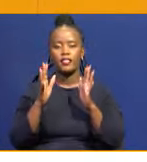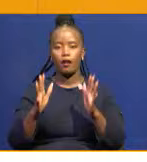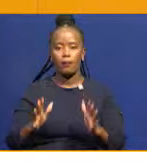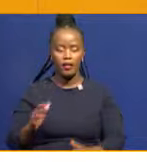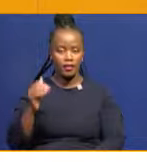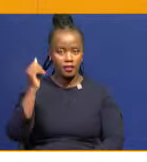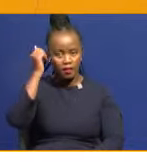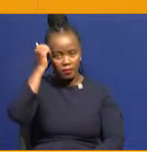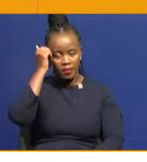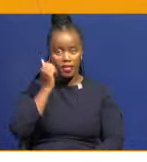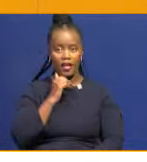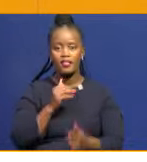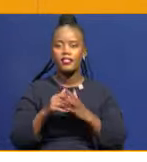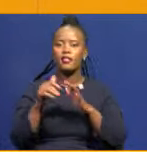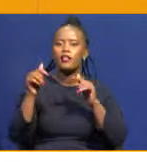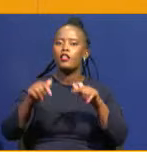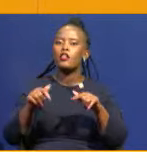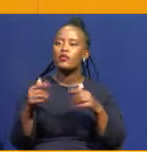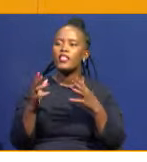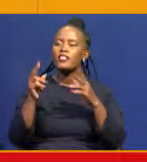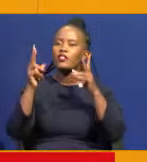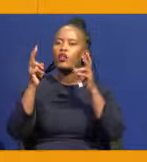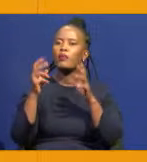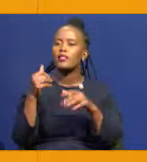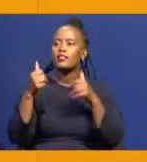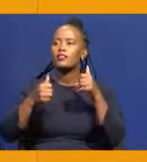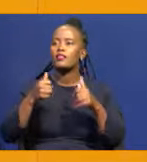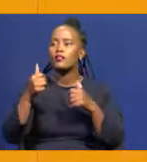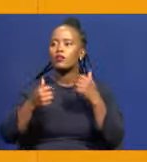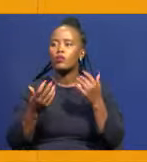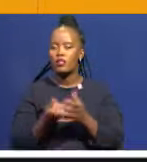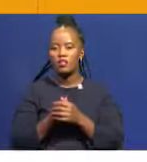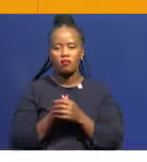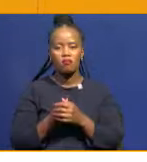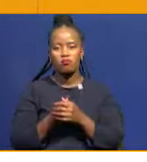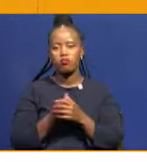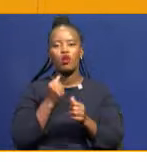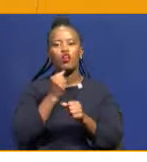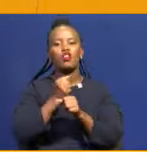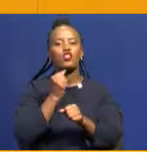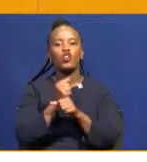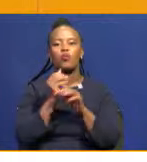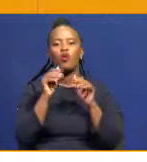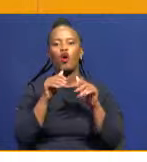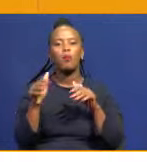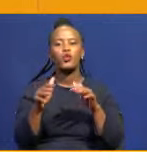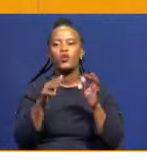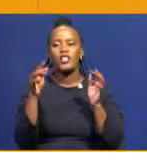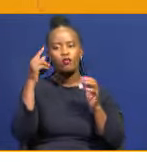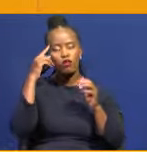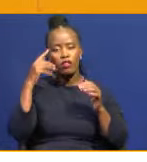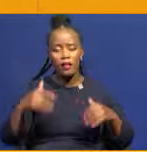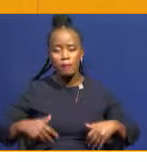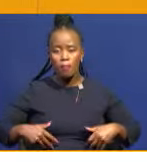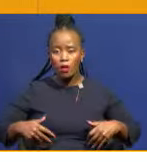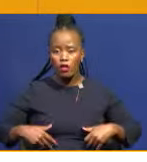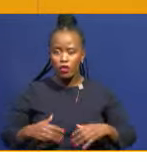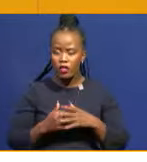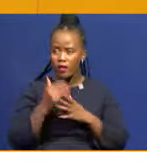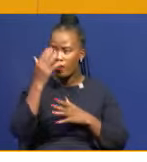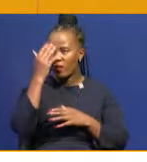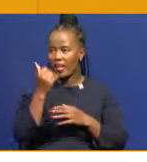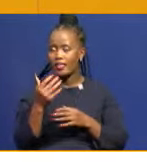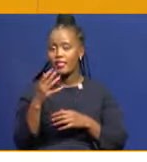Ann Wangeshi. Siku ya leo tutataka tuzungumzie swala zima la nafasi zilizopo za ajira kwa vijana, kwa sababu swala zima la ajira